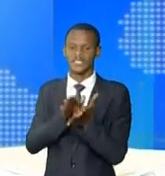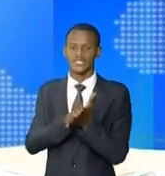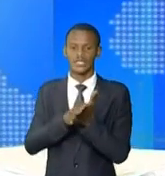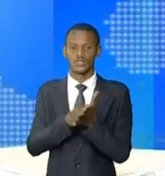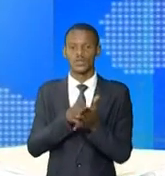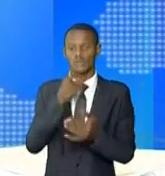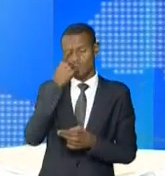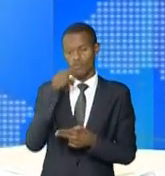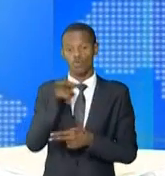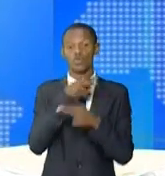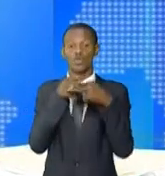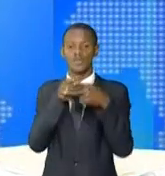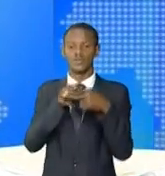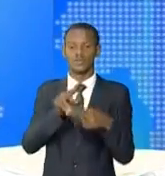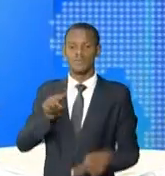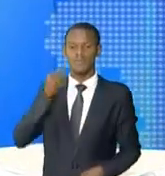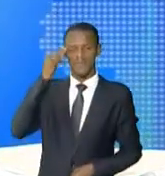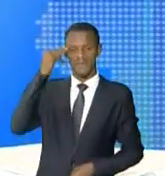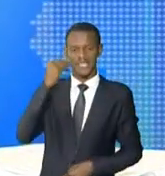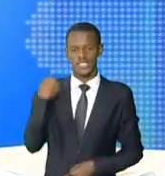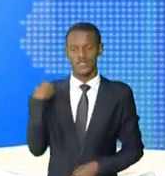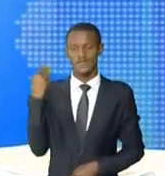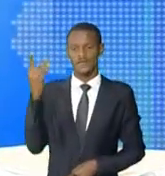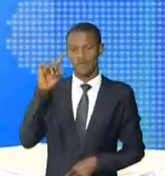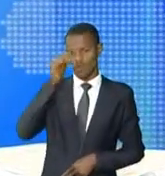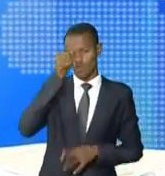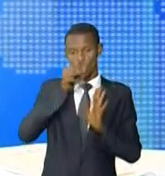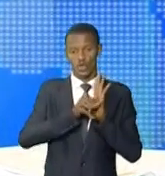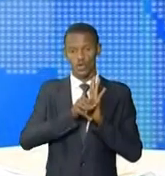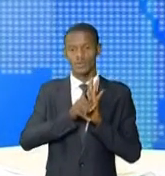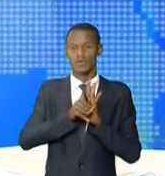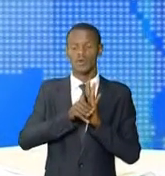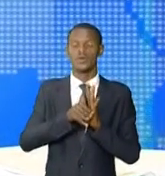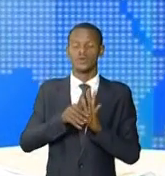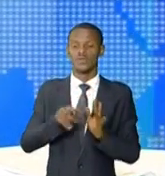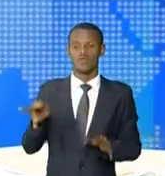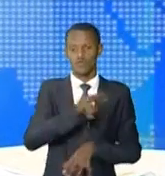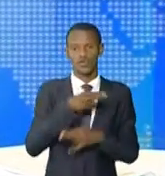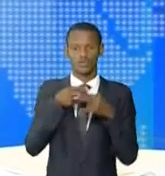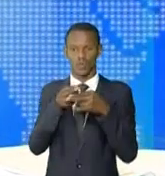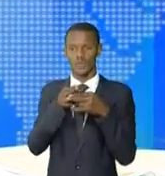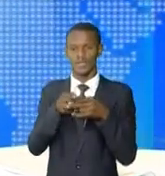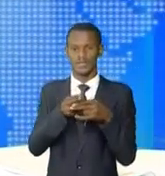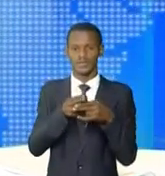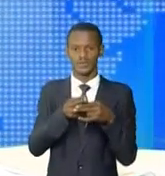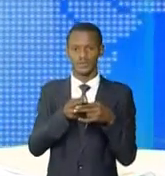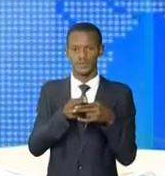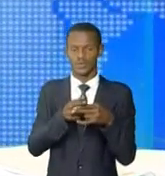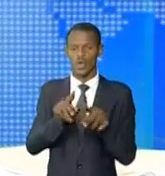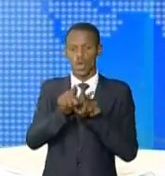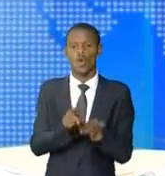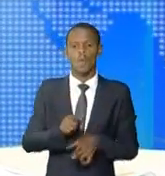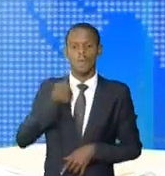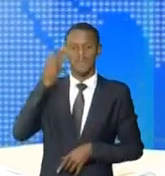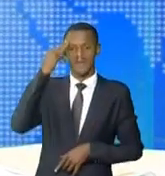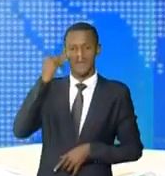chef du gouvernement de la République démocratique du Congo. Votre nomination à ces postes constitue, en un point douté,